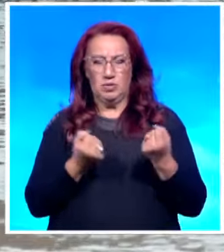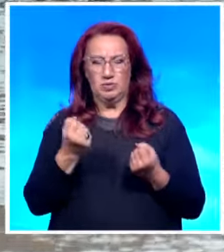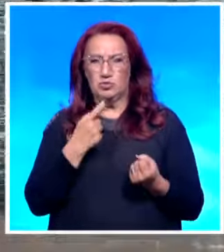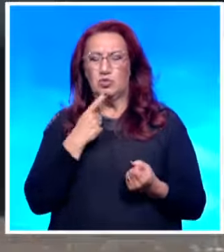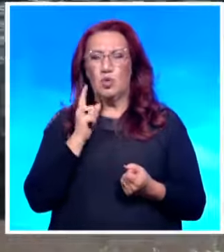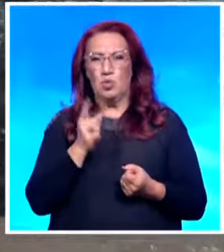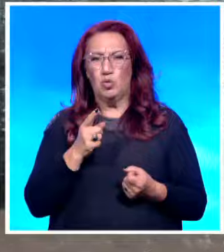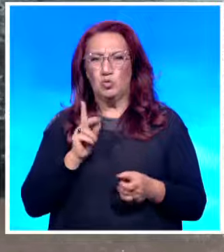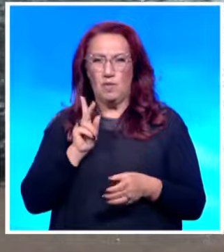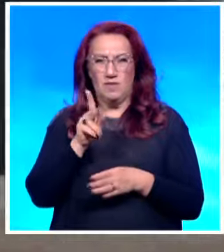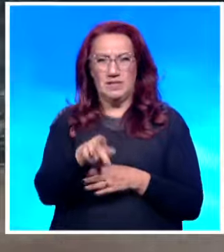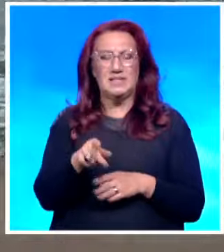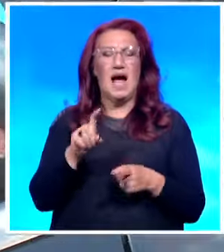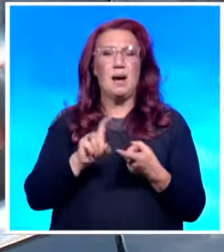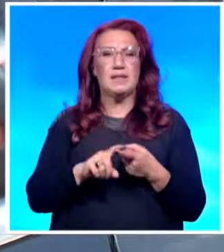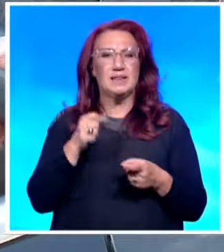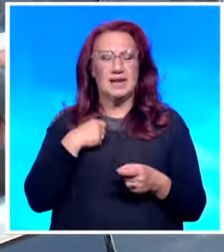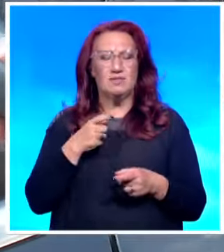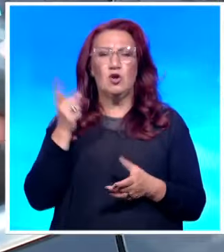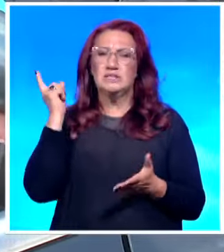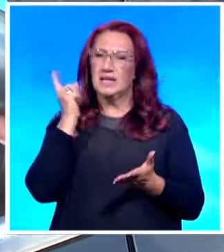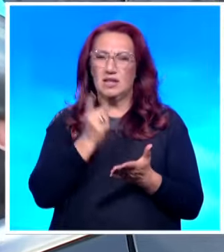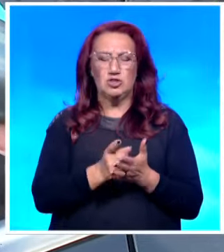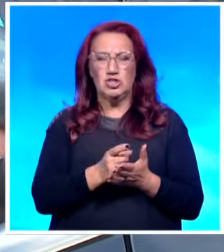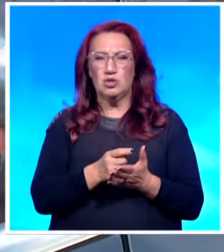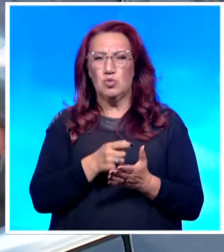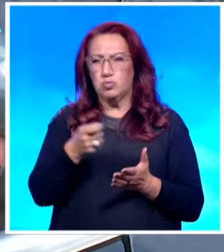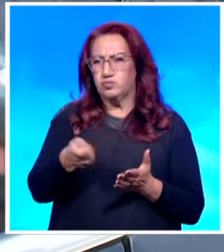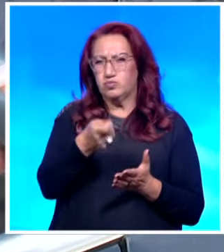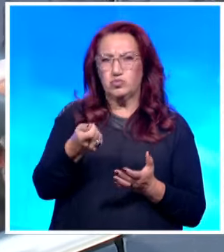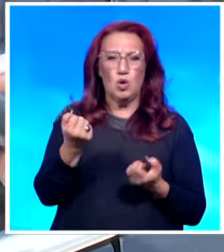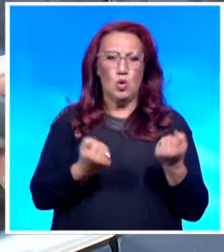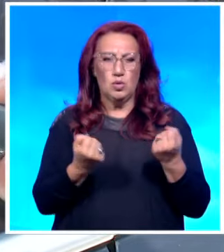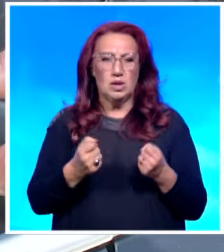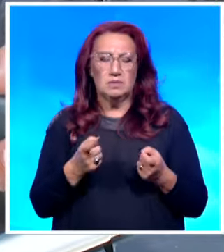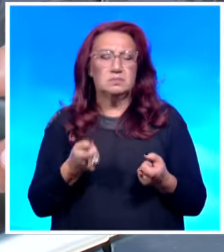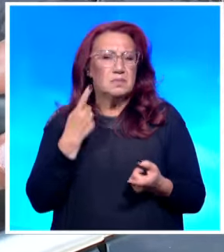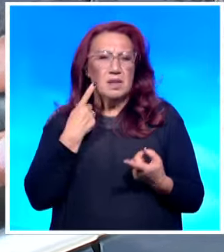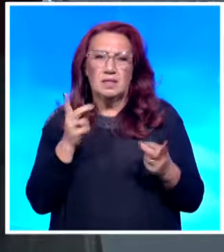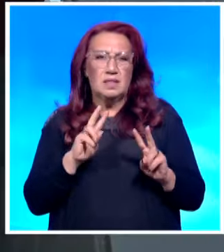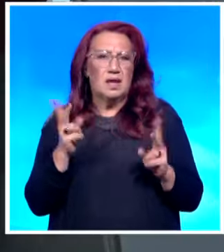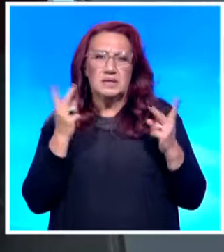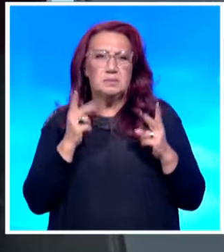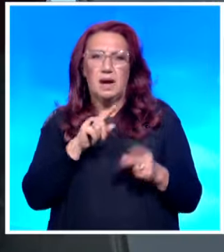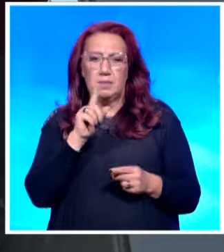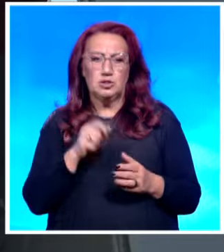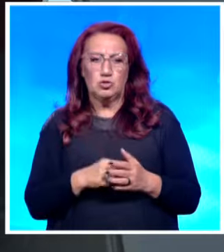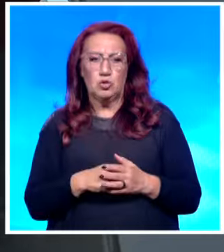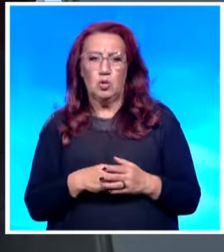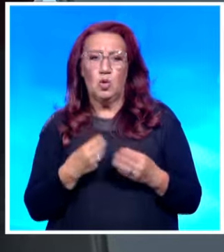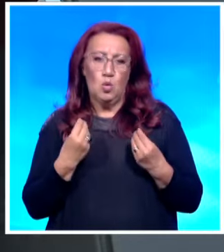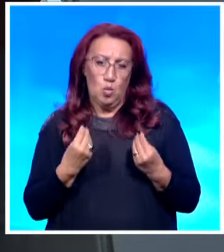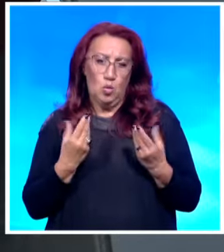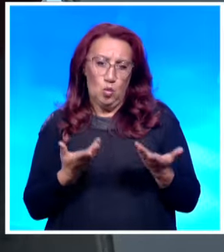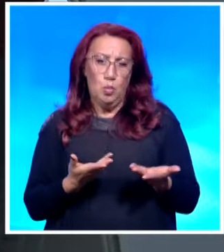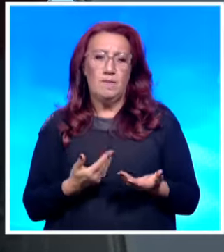задължително преминава през дезинфекция. Не, може би, че е нова европейска регулация. Не разбрахме как. Хубаво е, че има